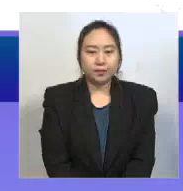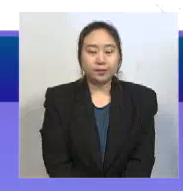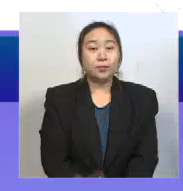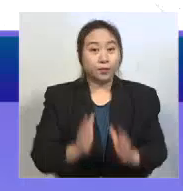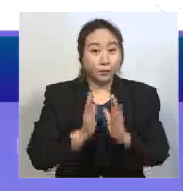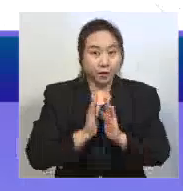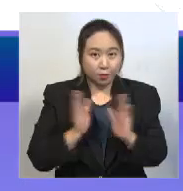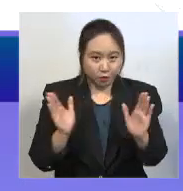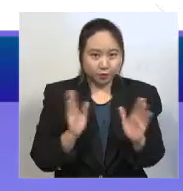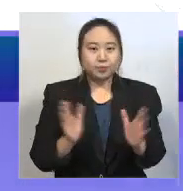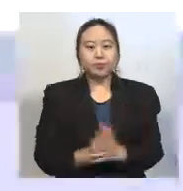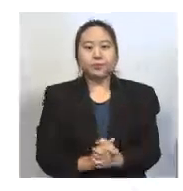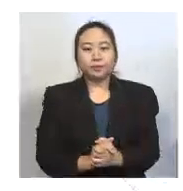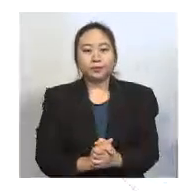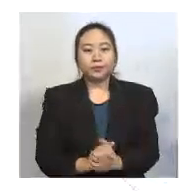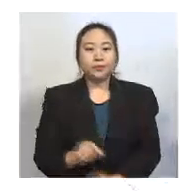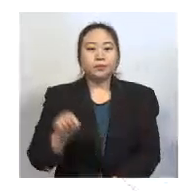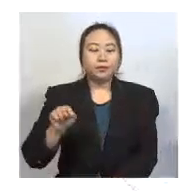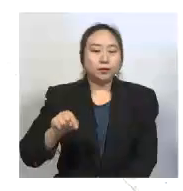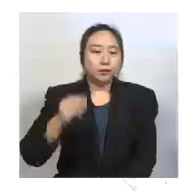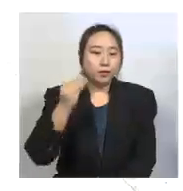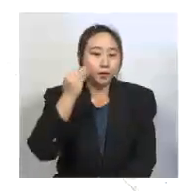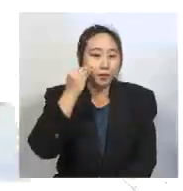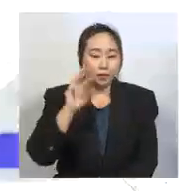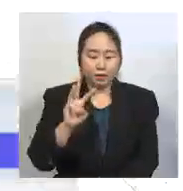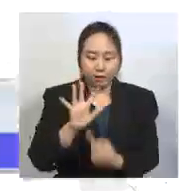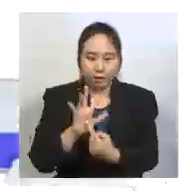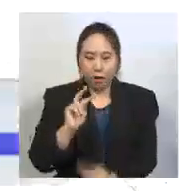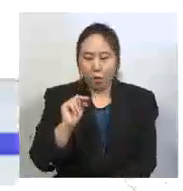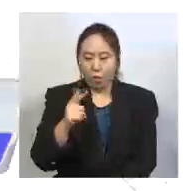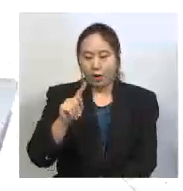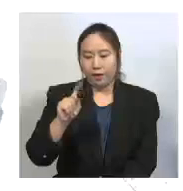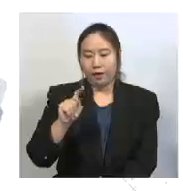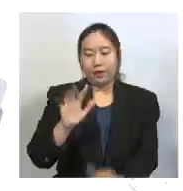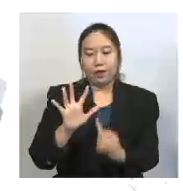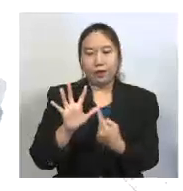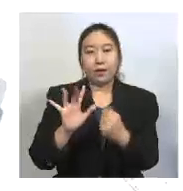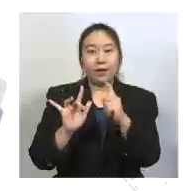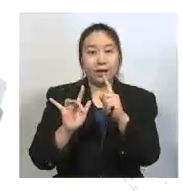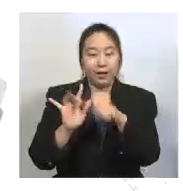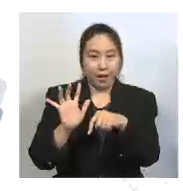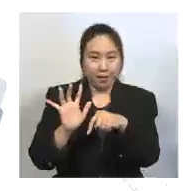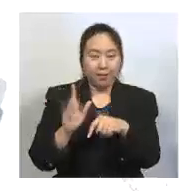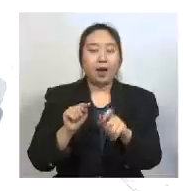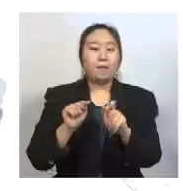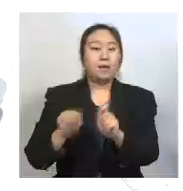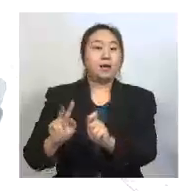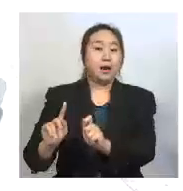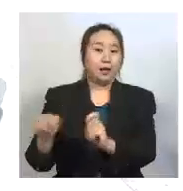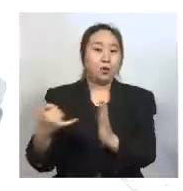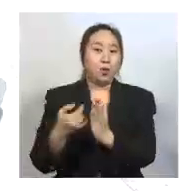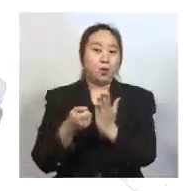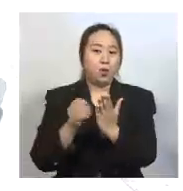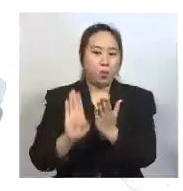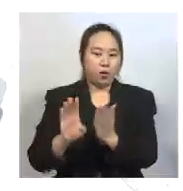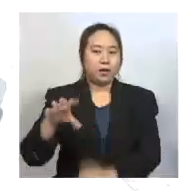ขอบคุณคุณพานุค่ะที่บ้านวังถ้ำอำเภอเคืองในจังหวัดอุบลราชธานีนะคะจุดนี้ก็ถือว่าเป็นจุ